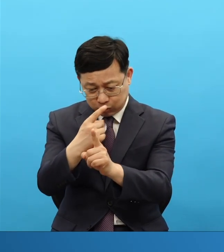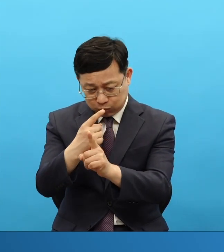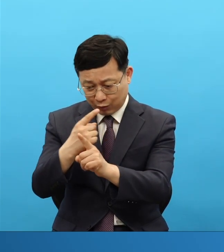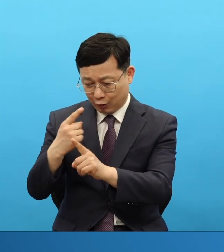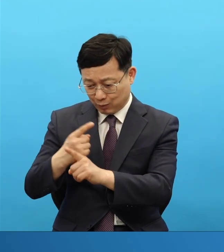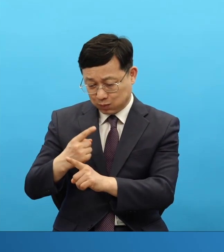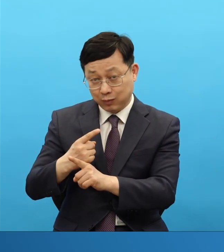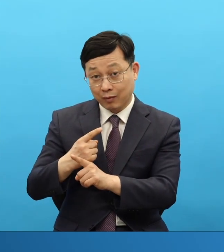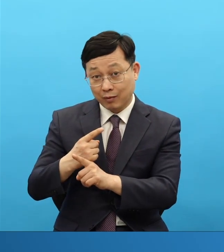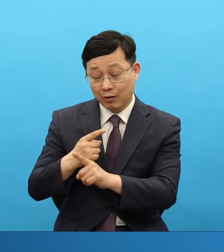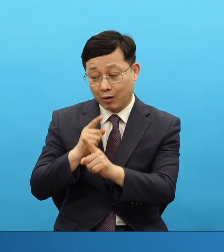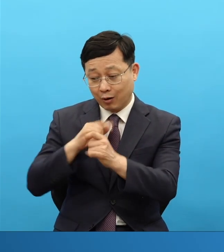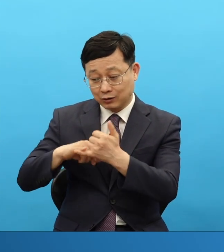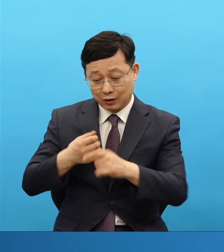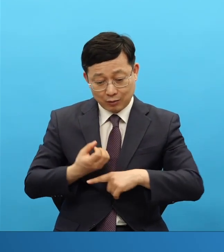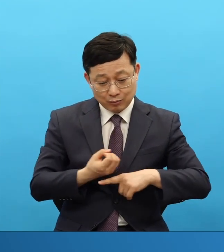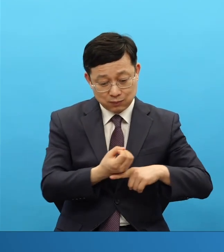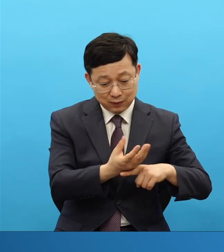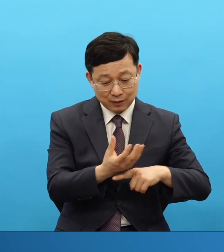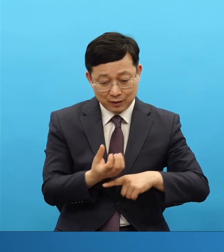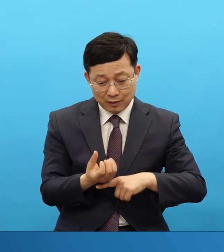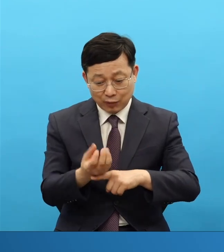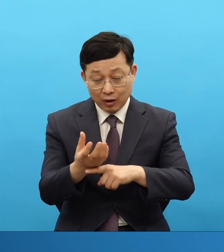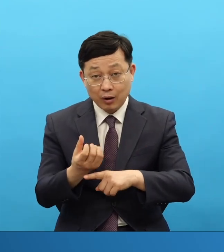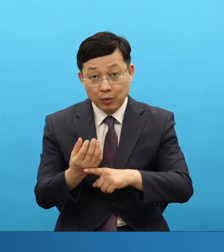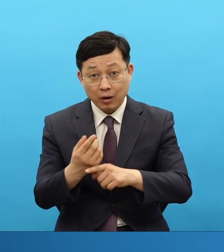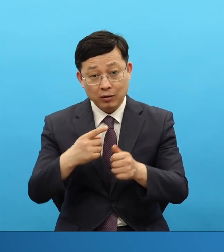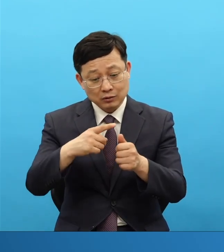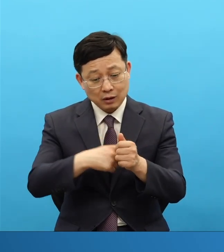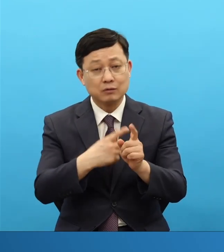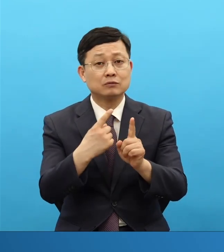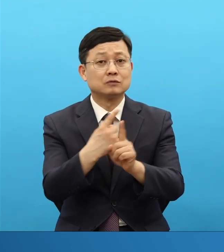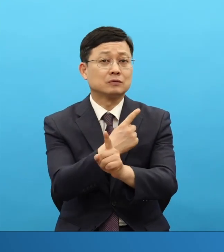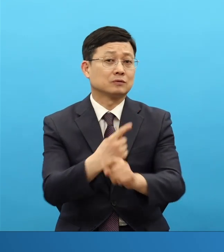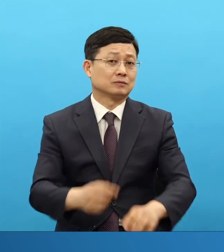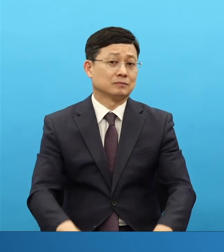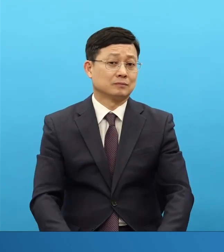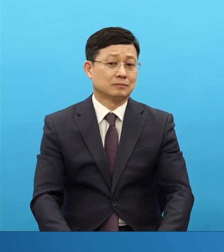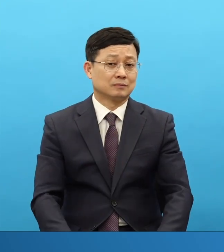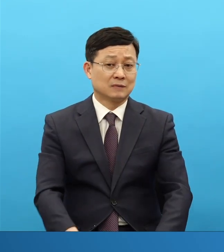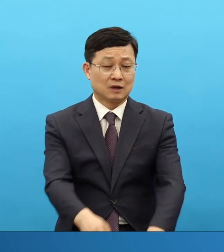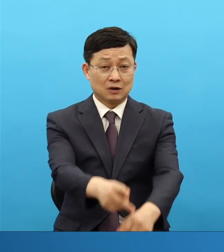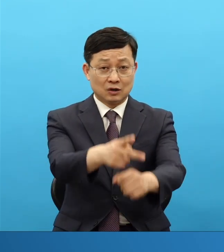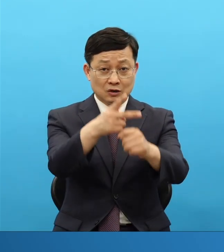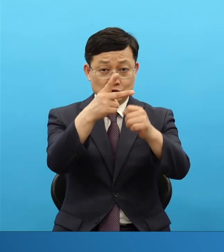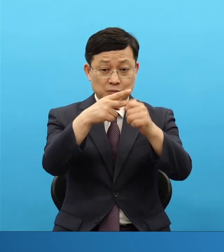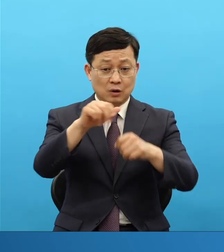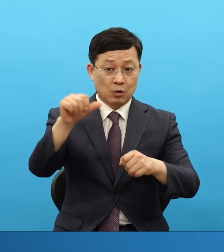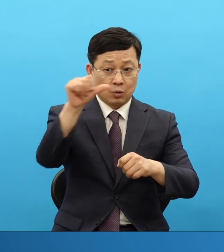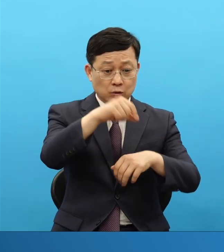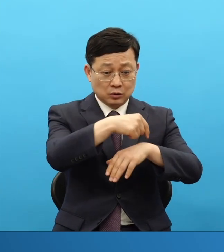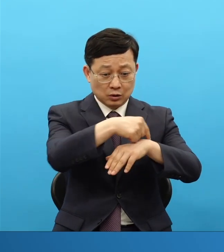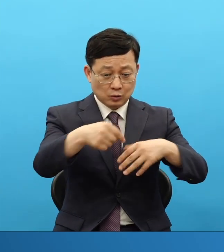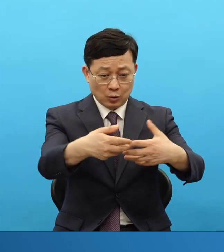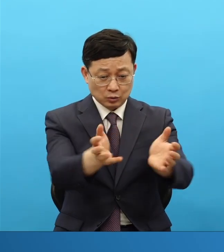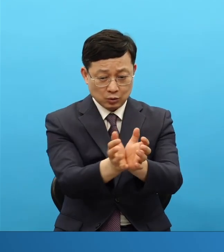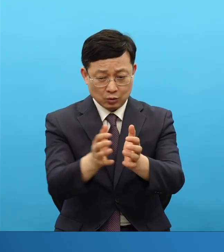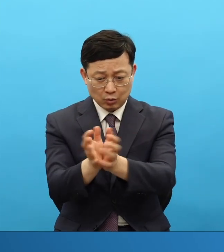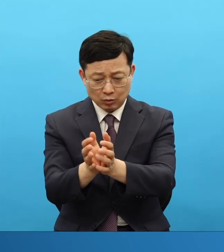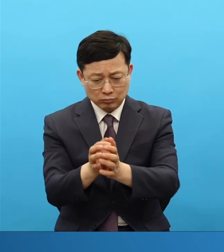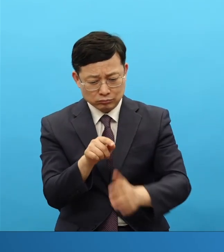relayed that, and healing arose. 이 5천 종족은 전부 어디에 빠져 있습니까? 5,000 tribes, what are they all lost in?